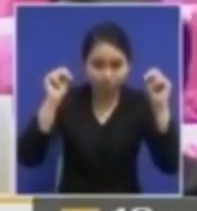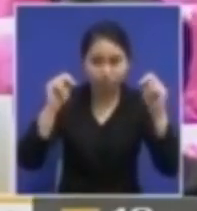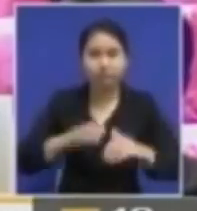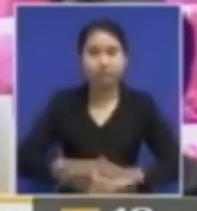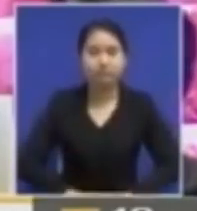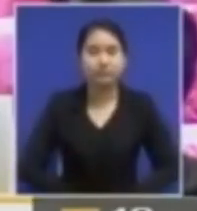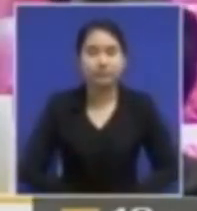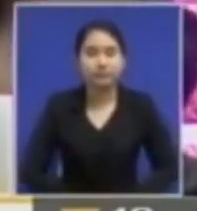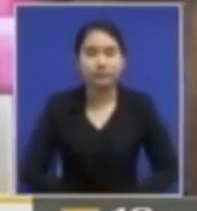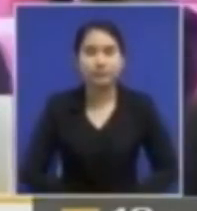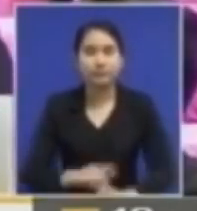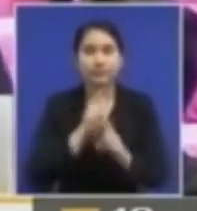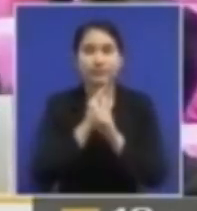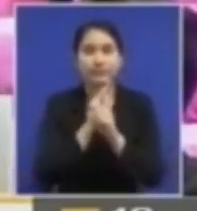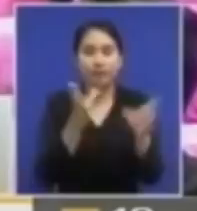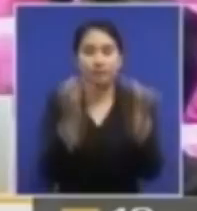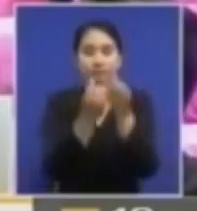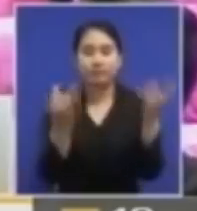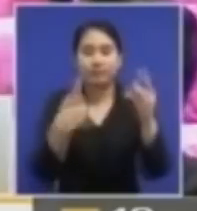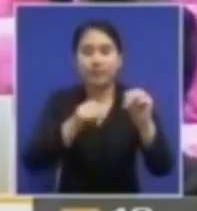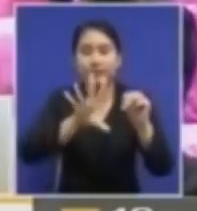รัฐมนตรีตามรัฐธรรมนูญมาตรา272